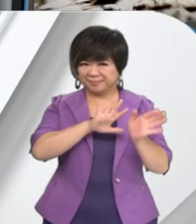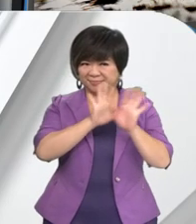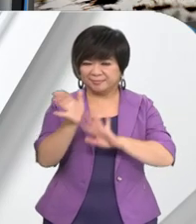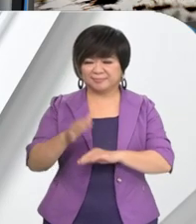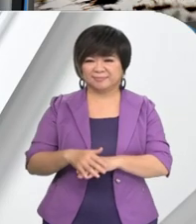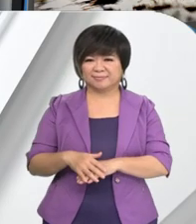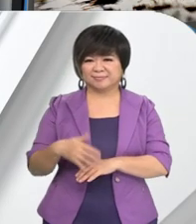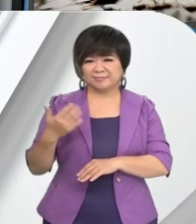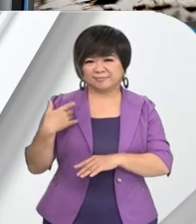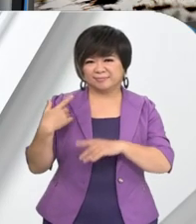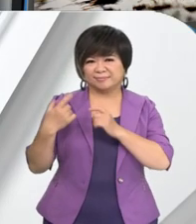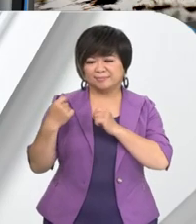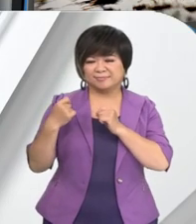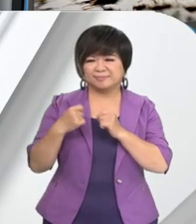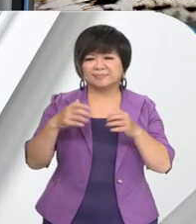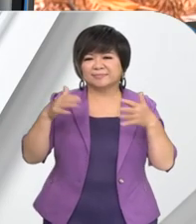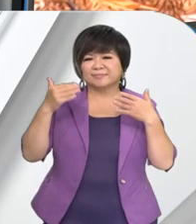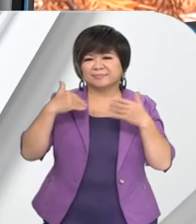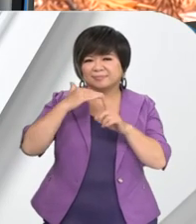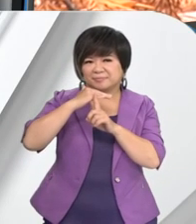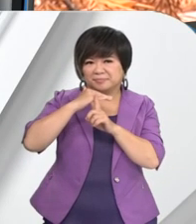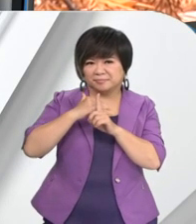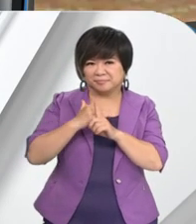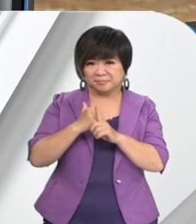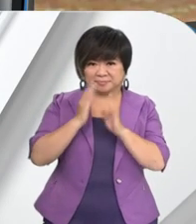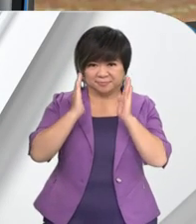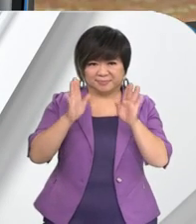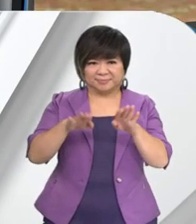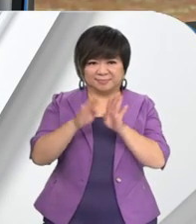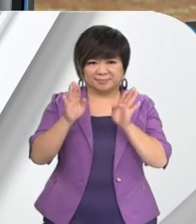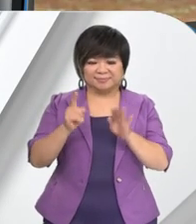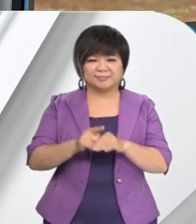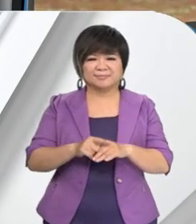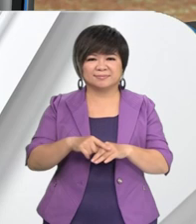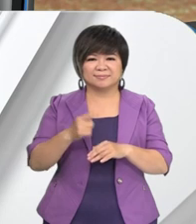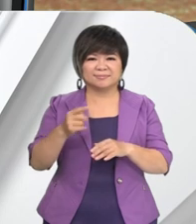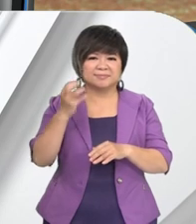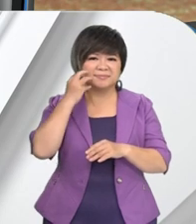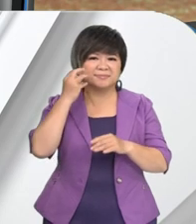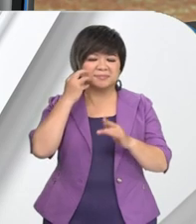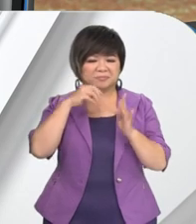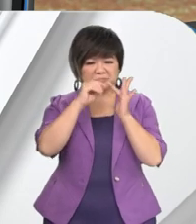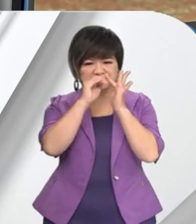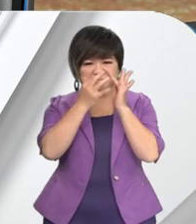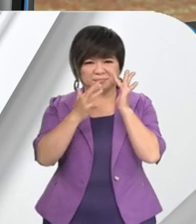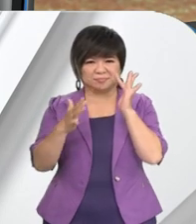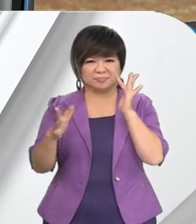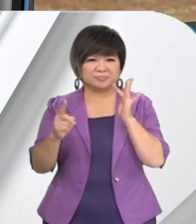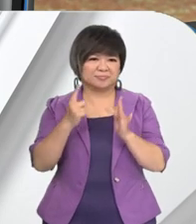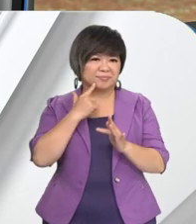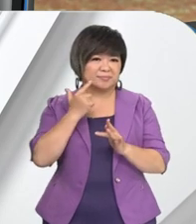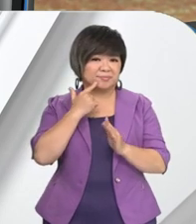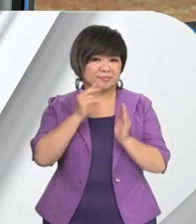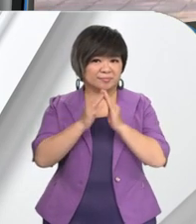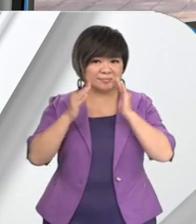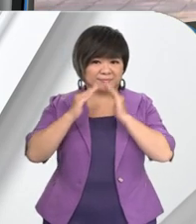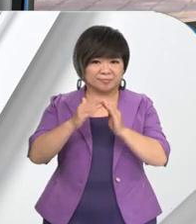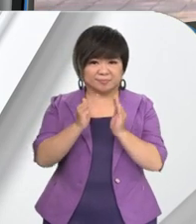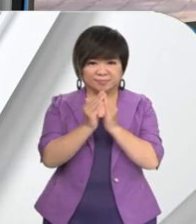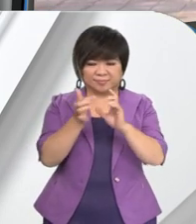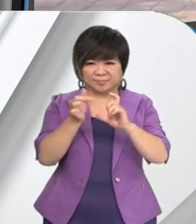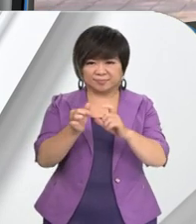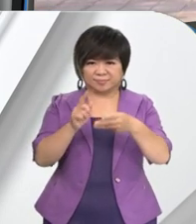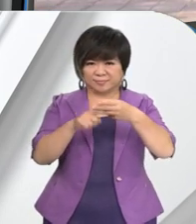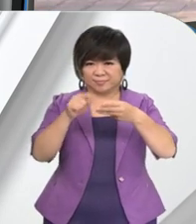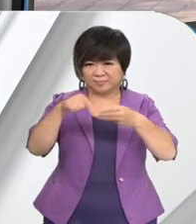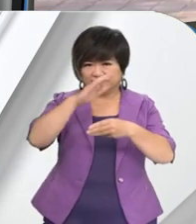先把温度开始停停的下降，正式打开美国水中最强的季节。台湾市台湾企业玉